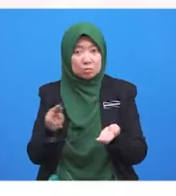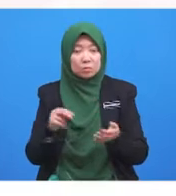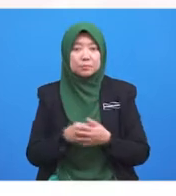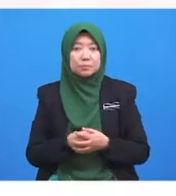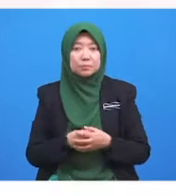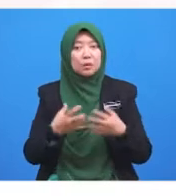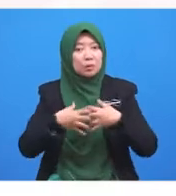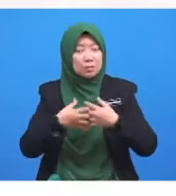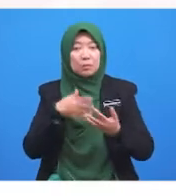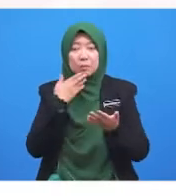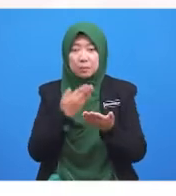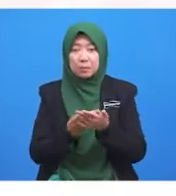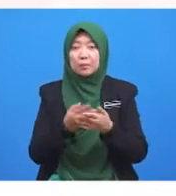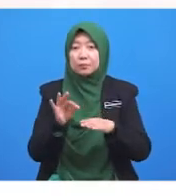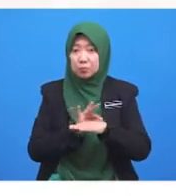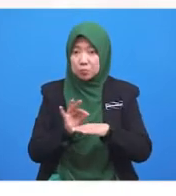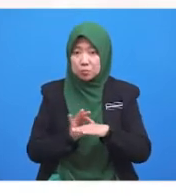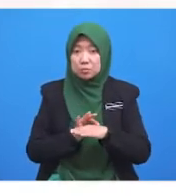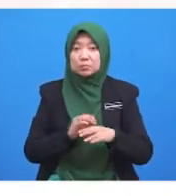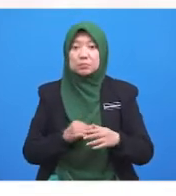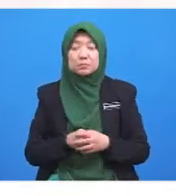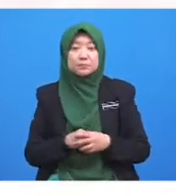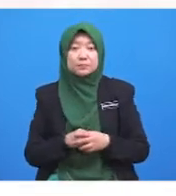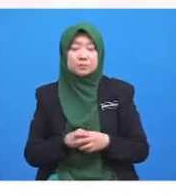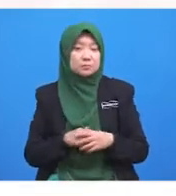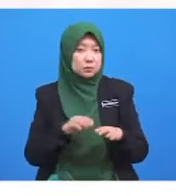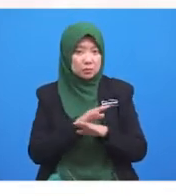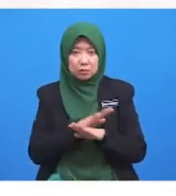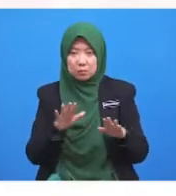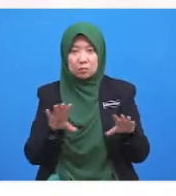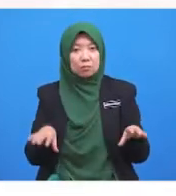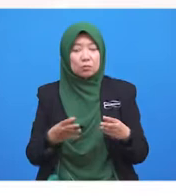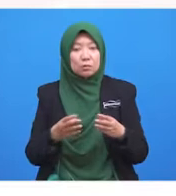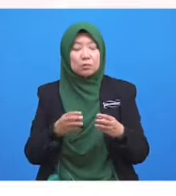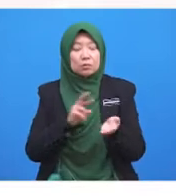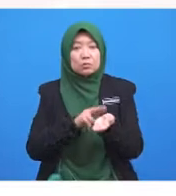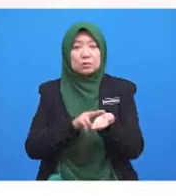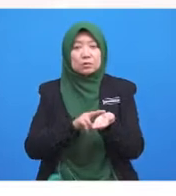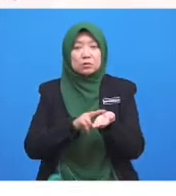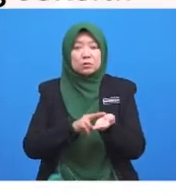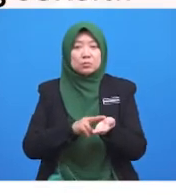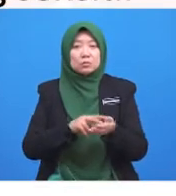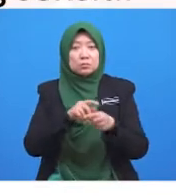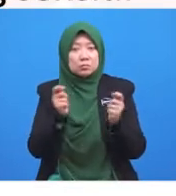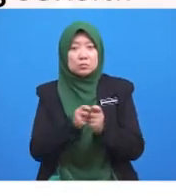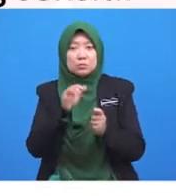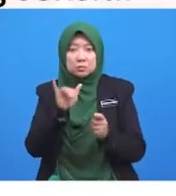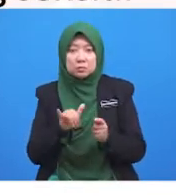mesin dalam keadaan baik dan berfungsi. Jangan lakukan rawatan tertumpu pada tempat yang